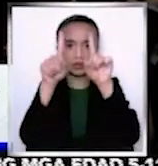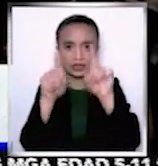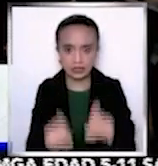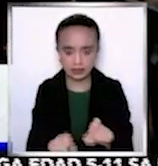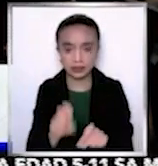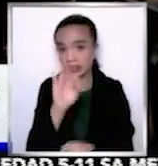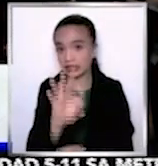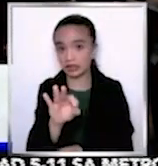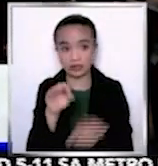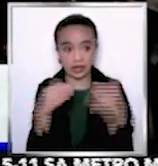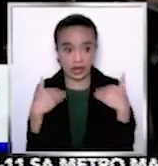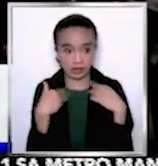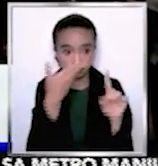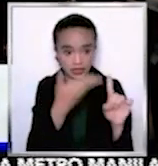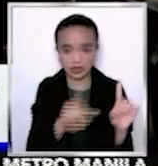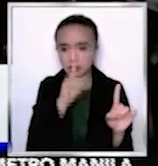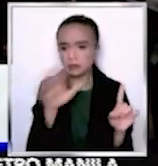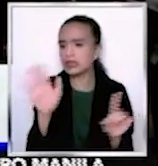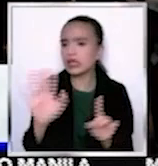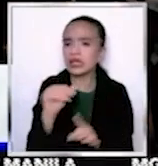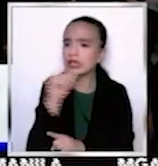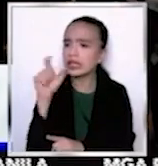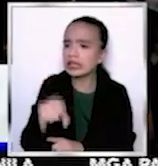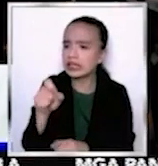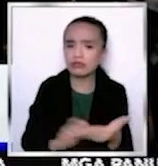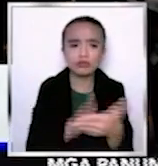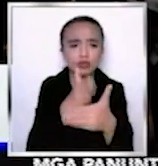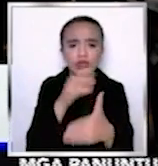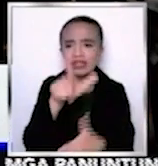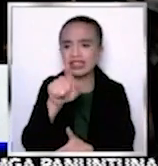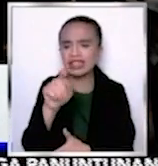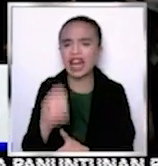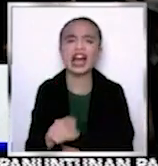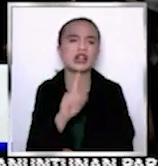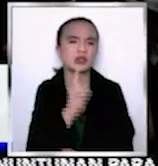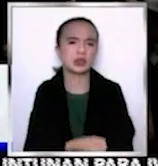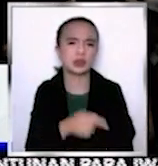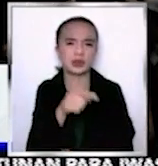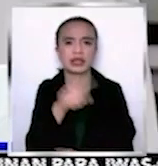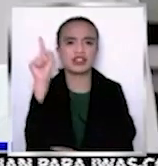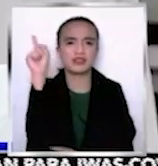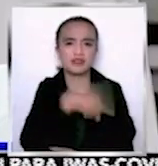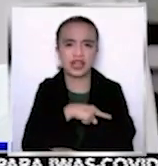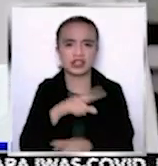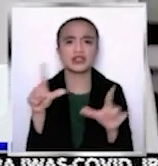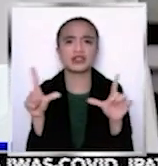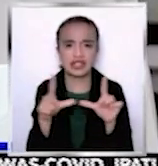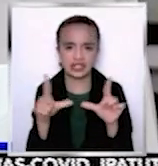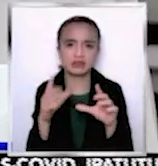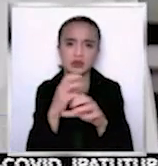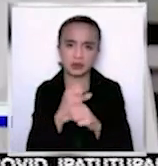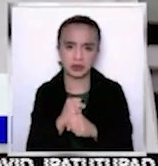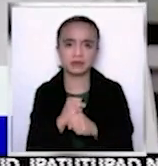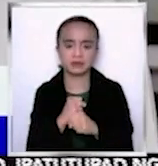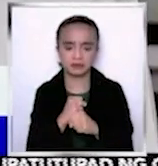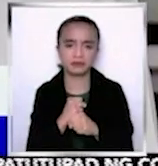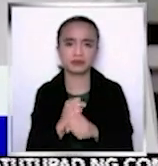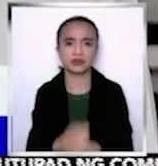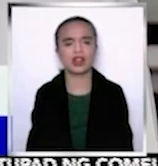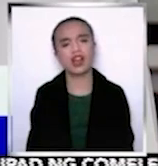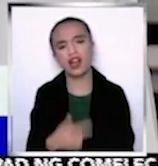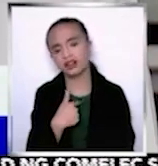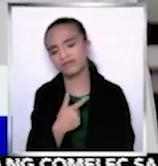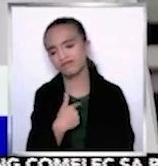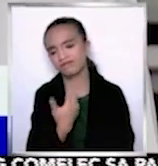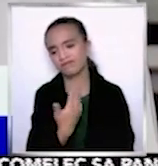nyo kailangan humarap sa LTO, sigurado raw na peke ang lisensyang makukuha ninyo. Nanghihinayang lang ako doon sa mga